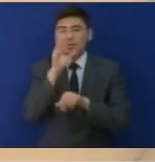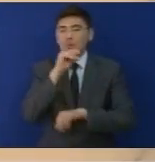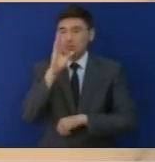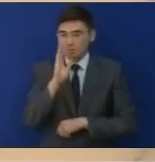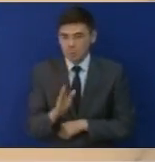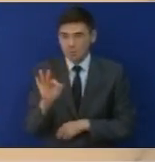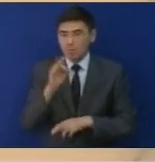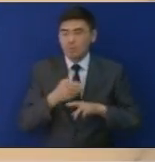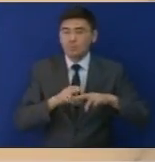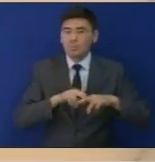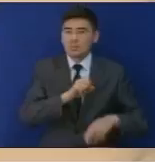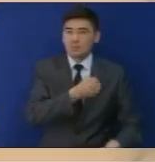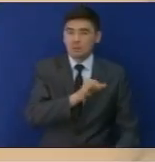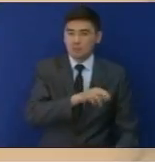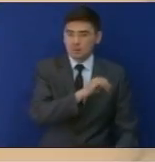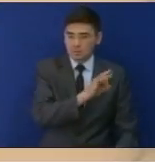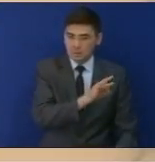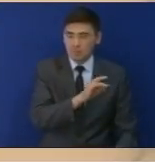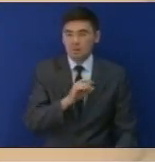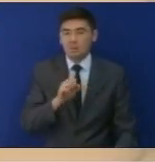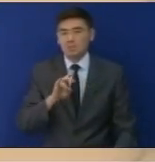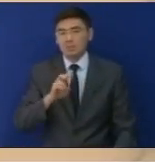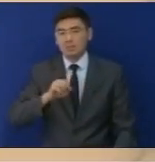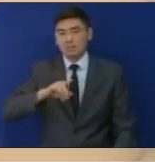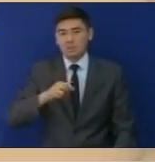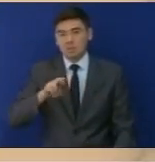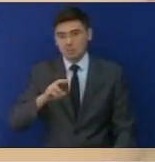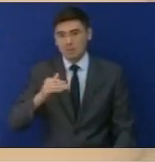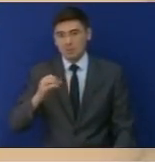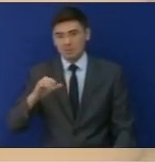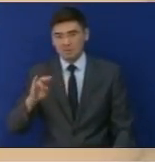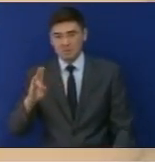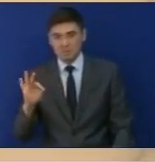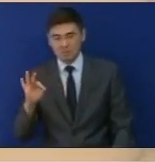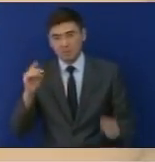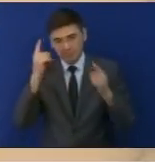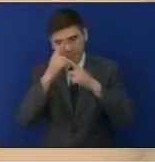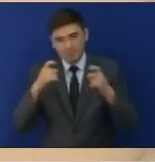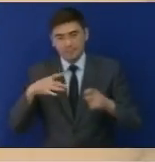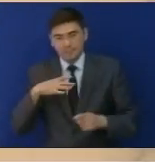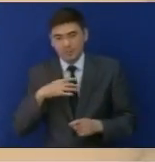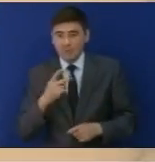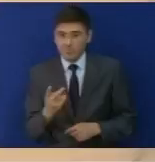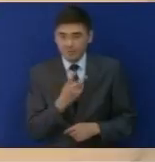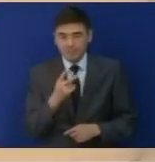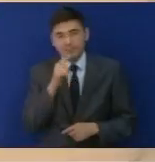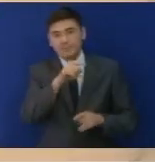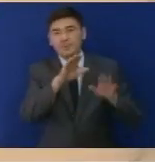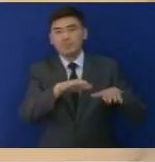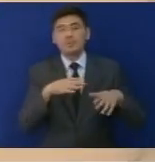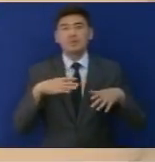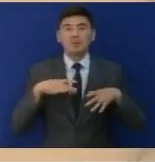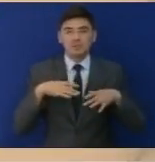и руководителем отдела образования Натальей Фисенко. Они побывали в местах отдыха детей с целью ознакомления с качеством оказываемых услуг